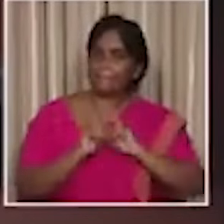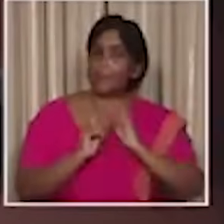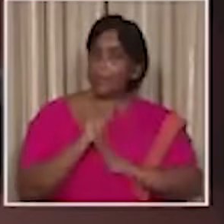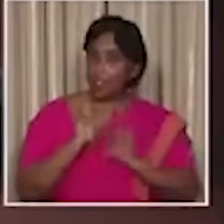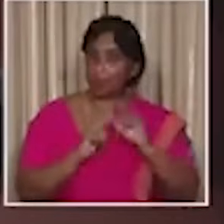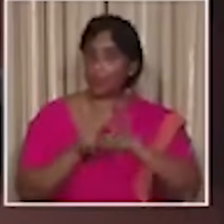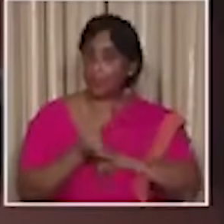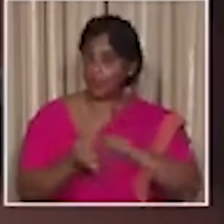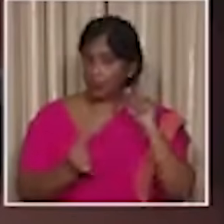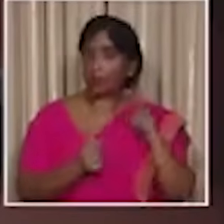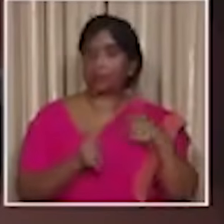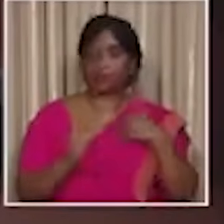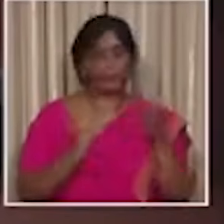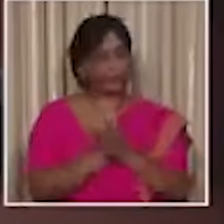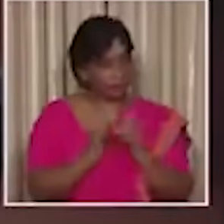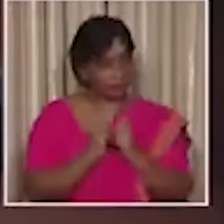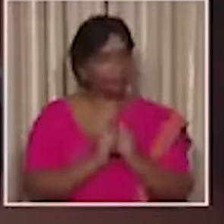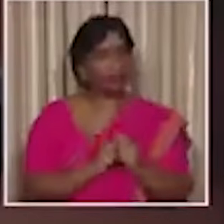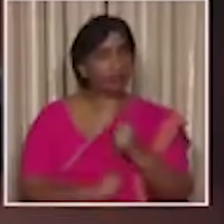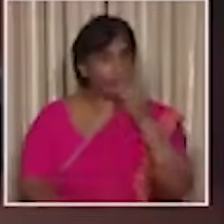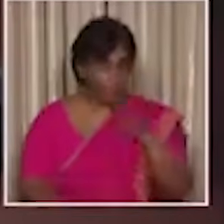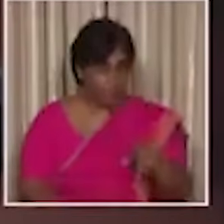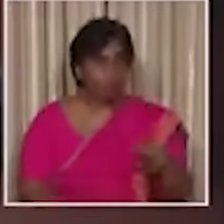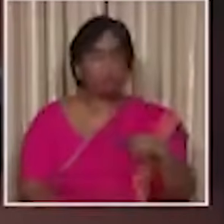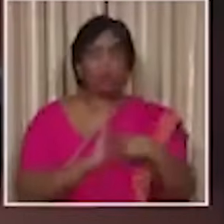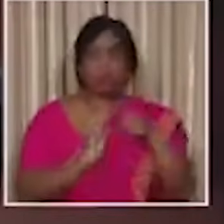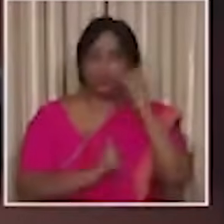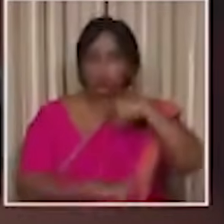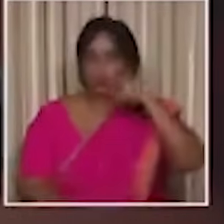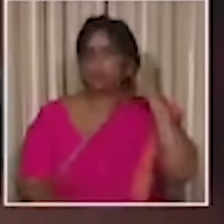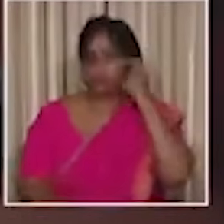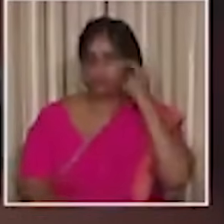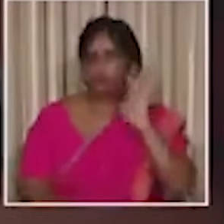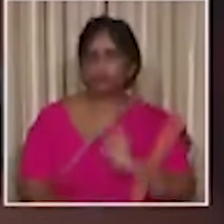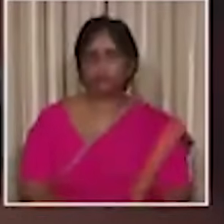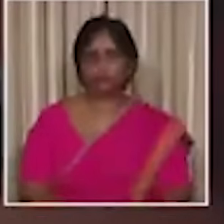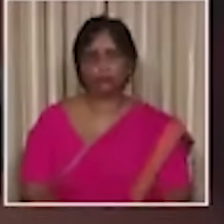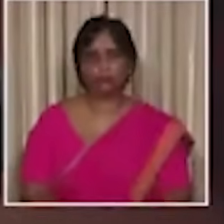mage lekamur uter wedakari ima, susukam akilati neto ratai jangan tawa dengan kat itu.